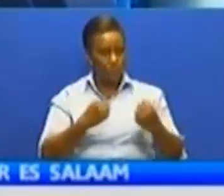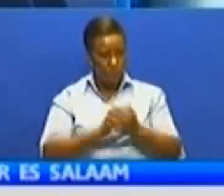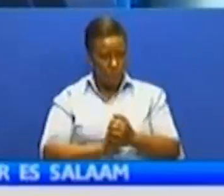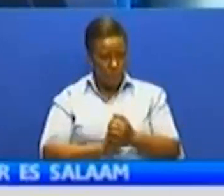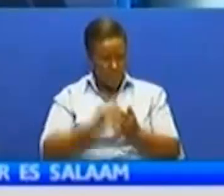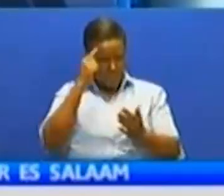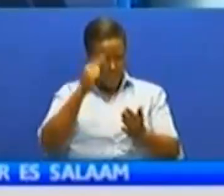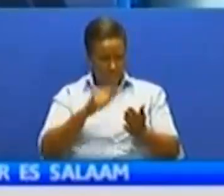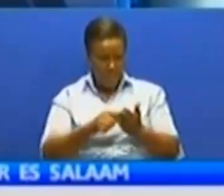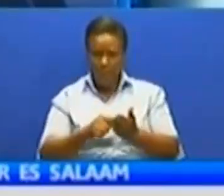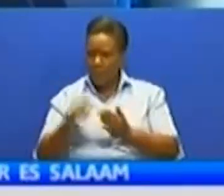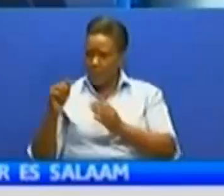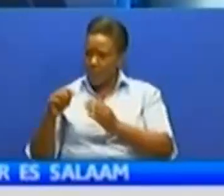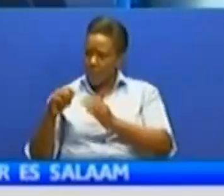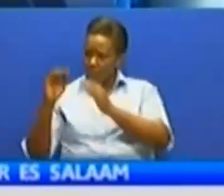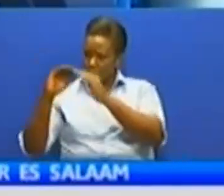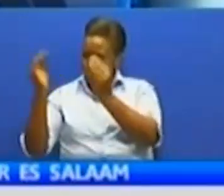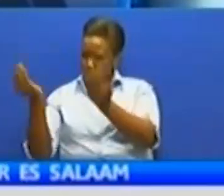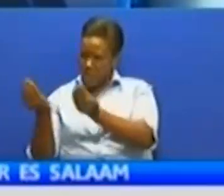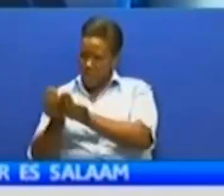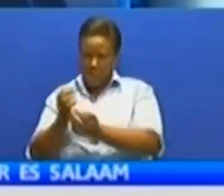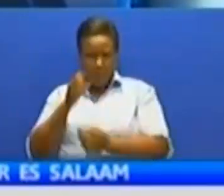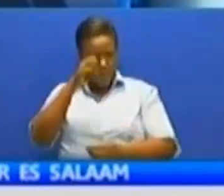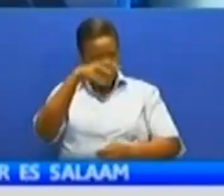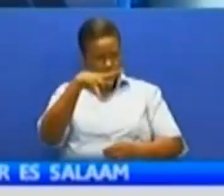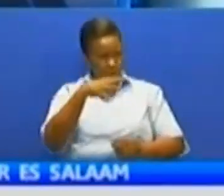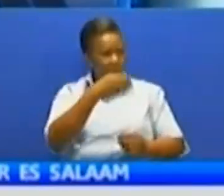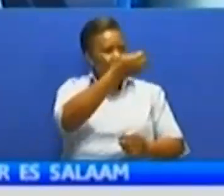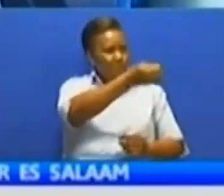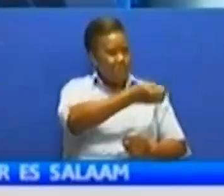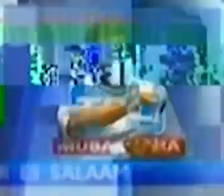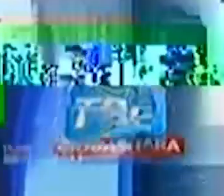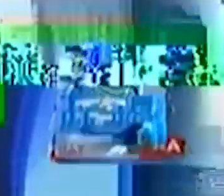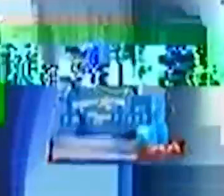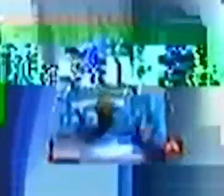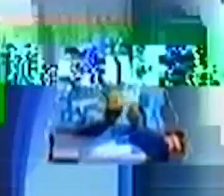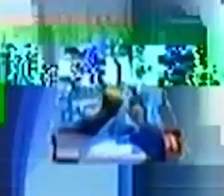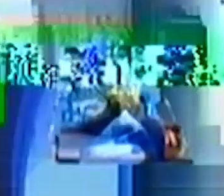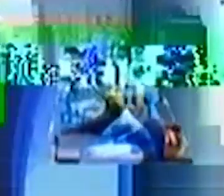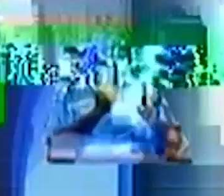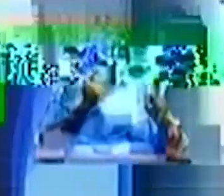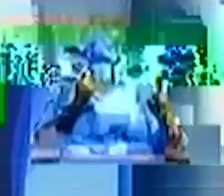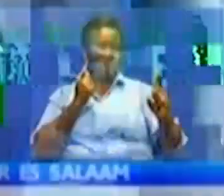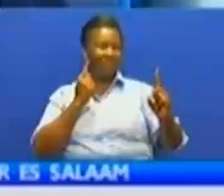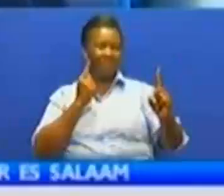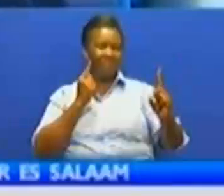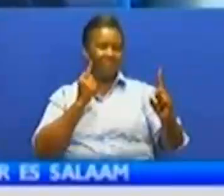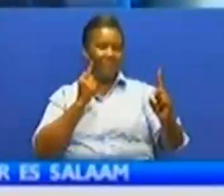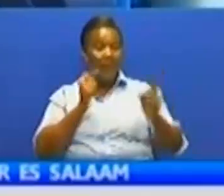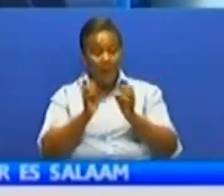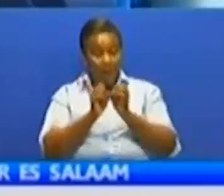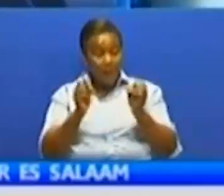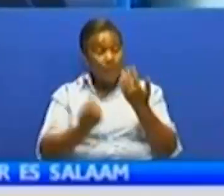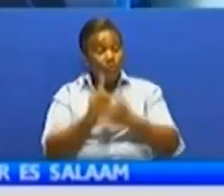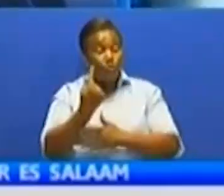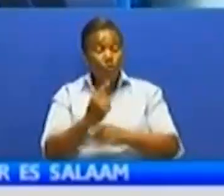ya jua, dunia na mwezi, lakini mstari haujanyoka moja kwa moja. Aha. Kwa hiyo mstari unapotokea tu pale